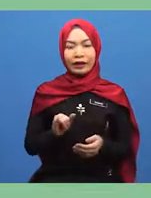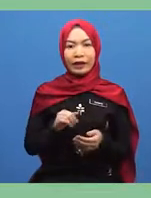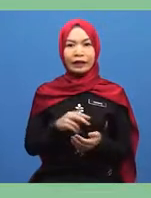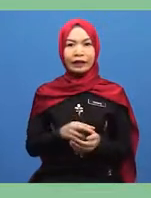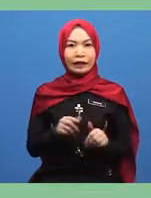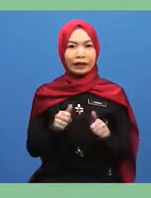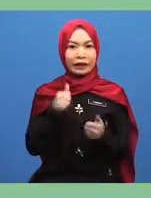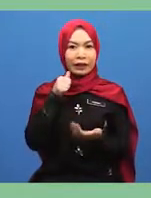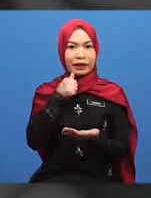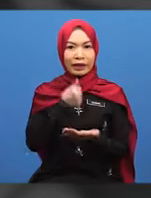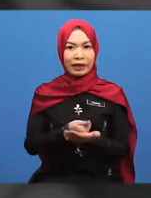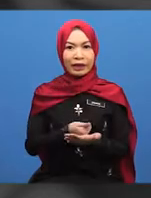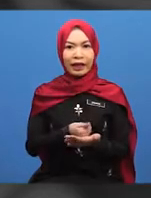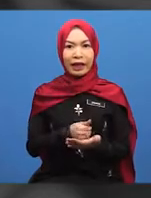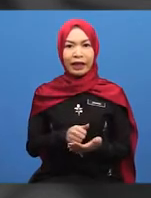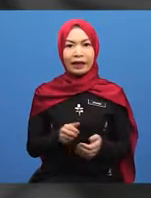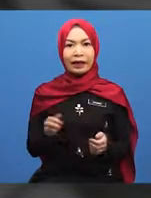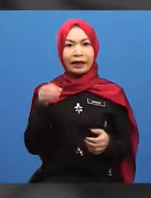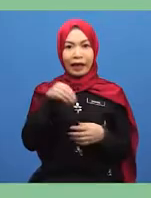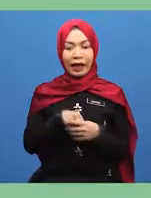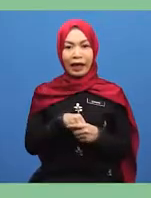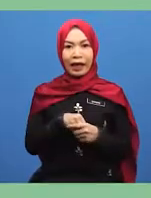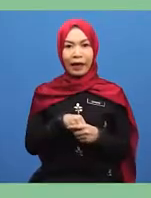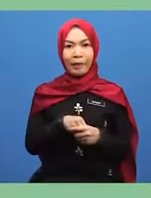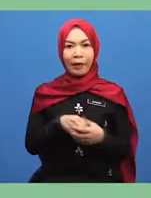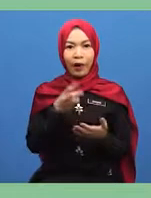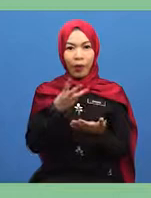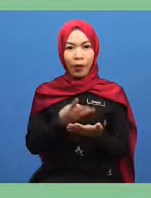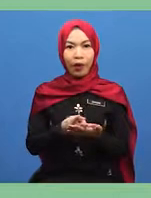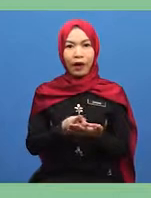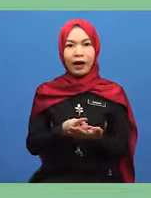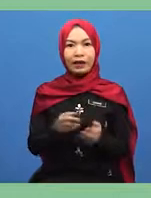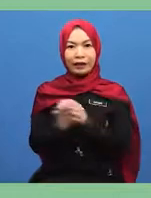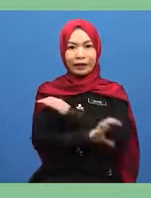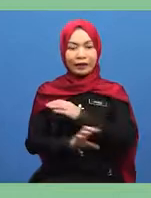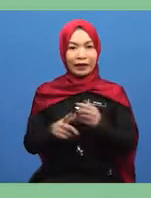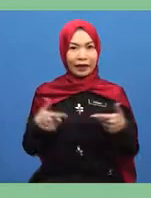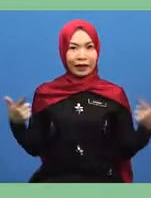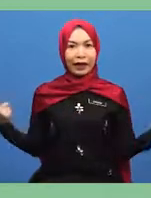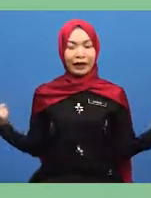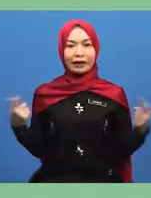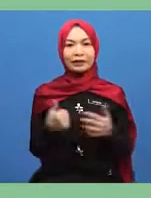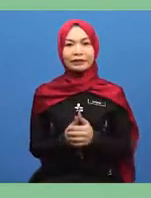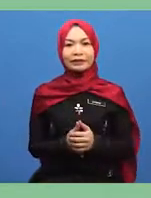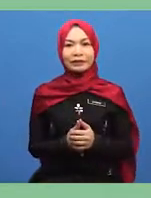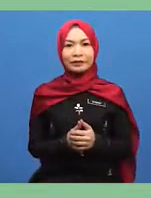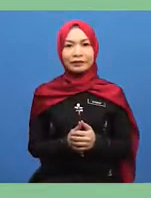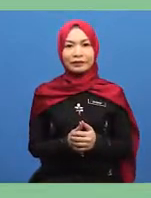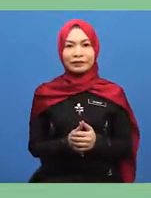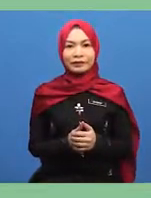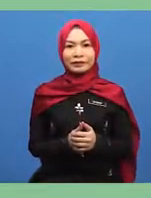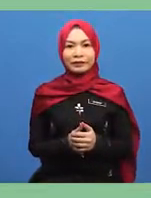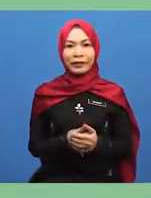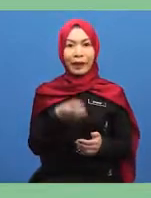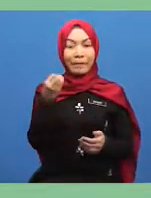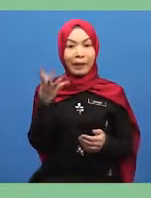lain. Dalam erti kata lain, kadar pertukaran adalah satu nisbah yang menunjukkan berapa